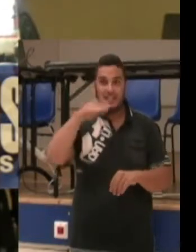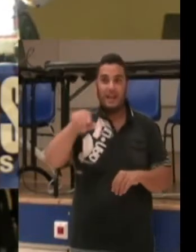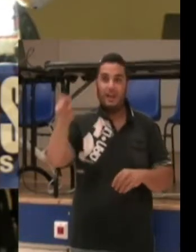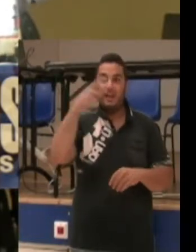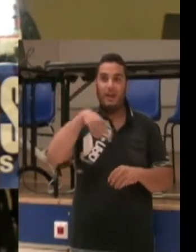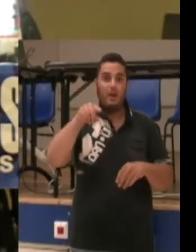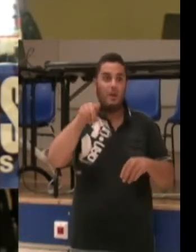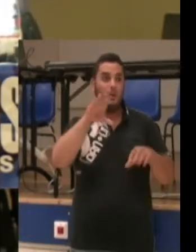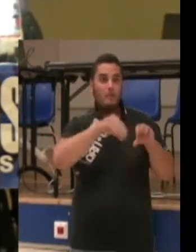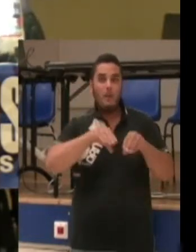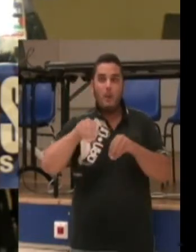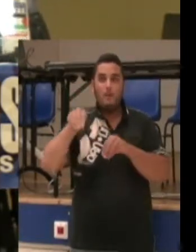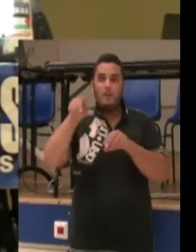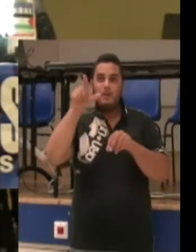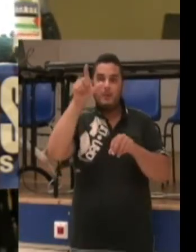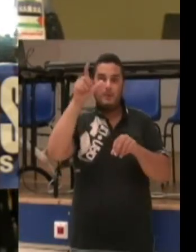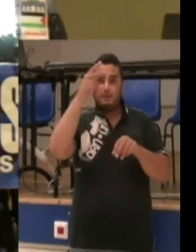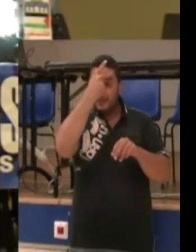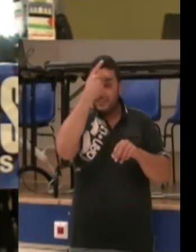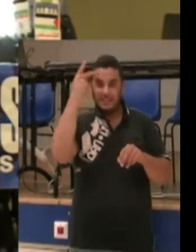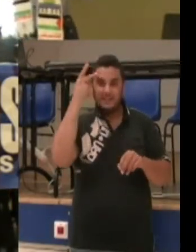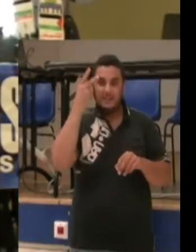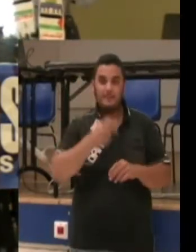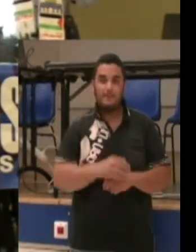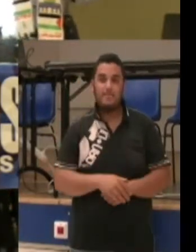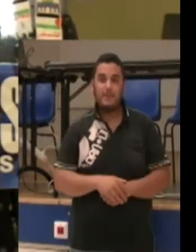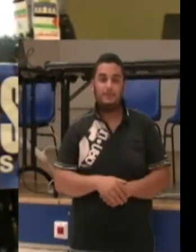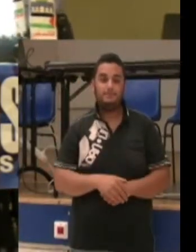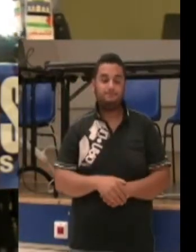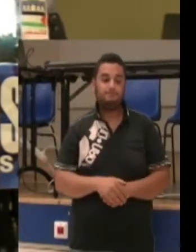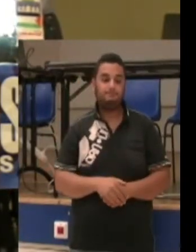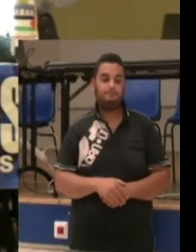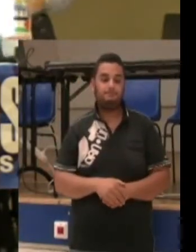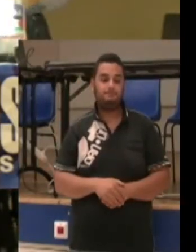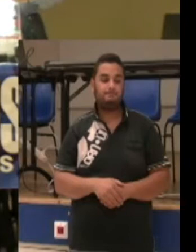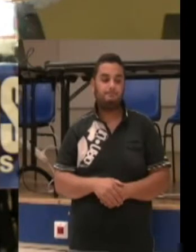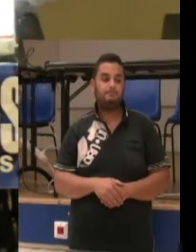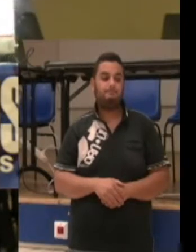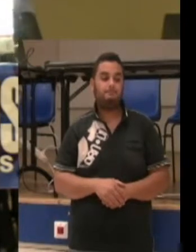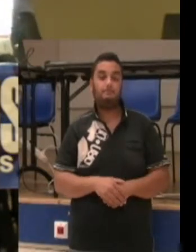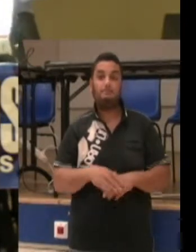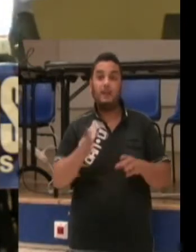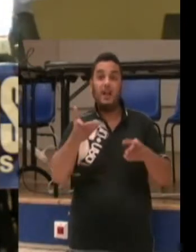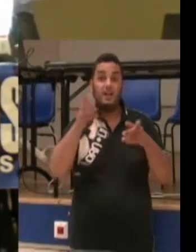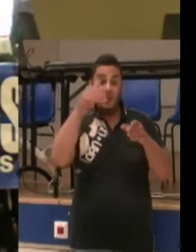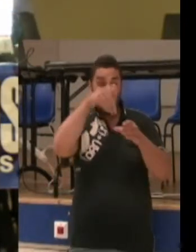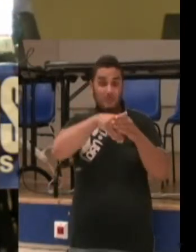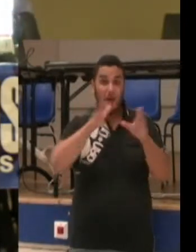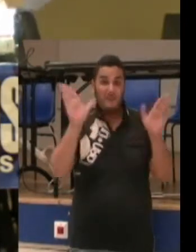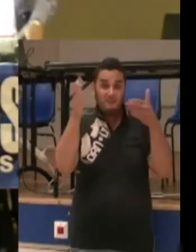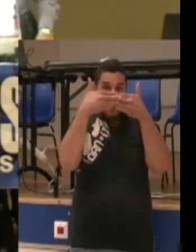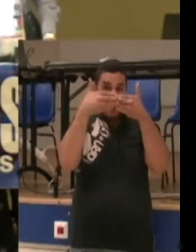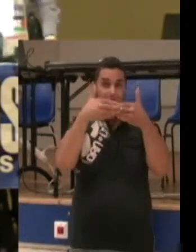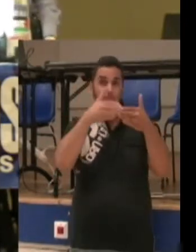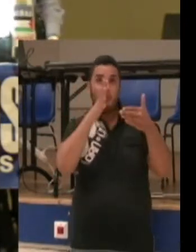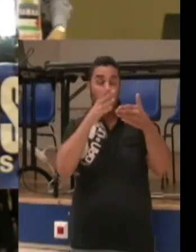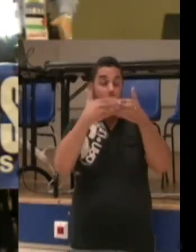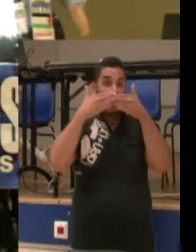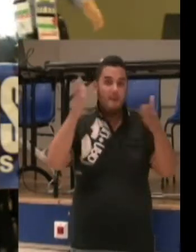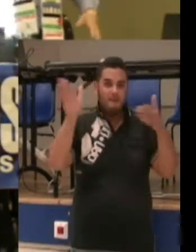le peuple palestinien est décidé et ferme dans son chemin de la